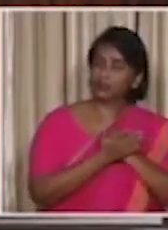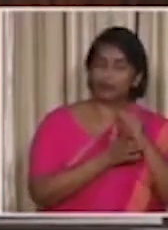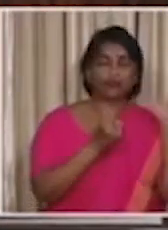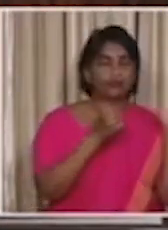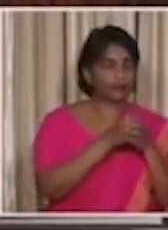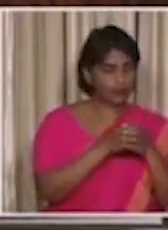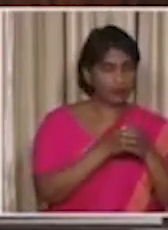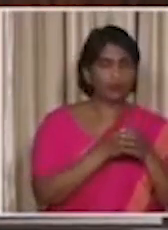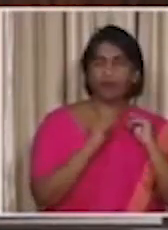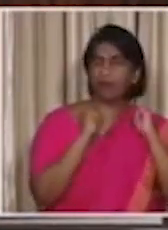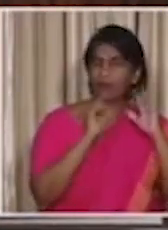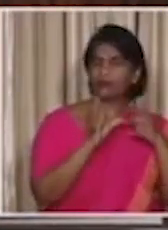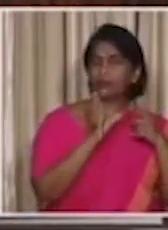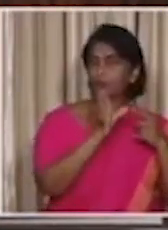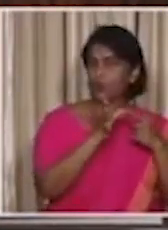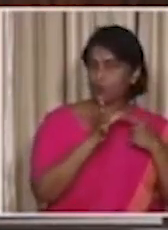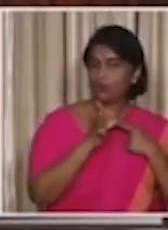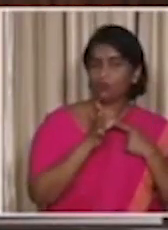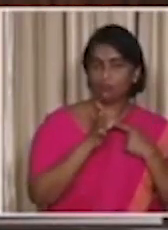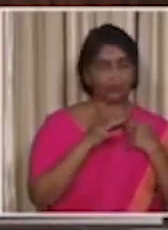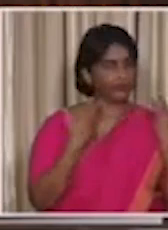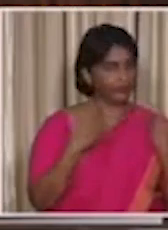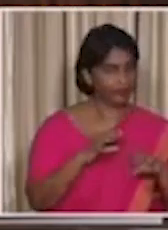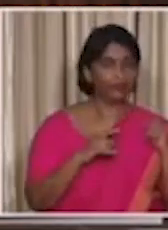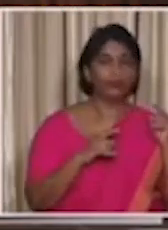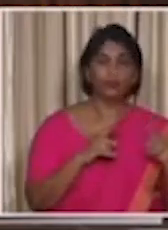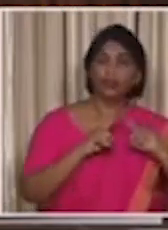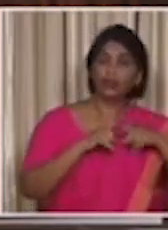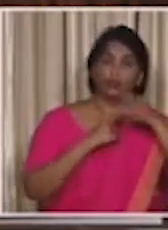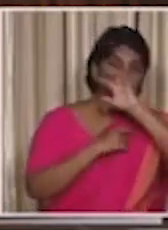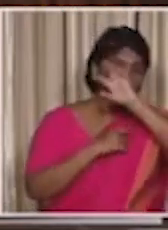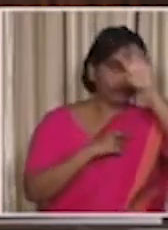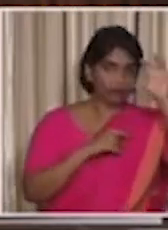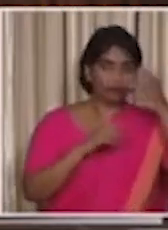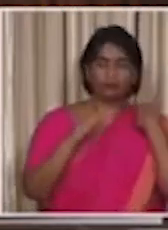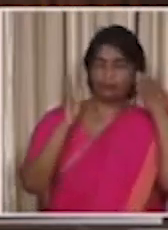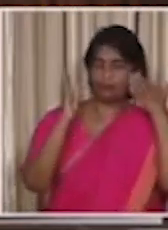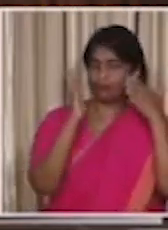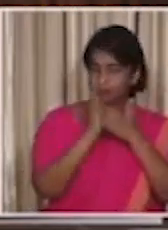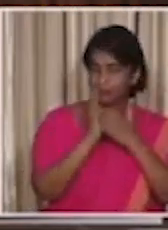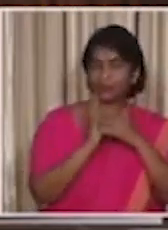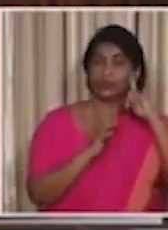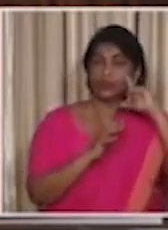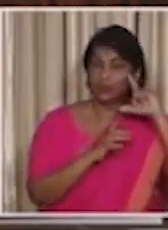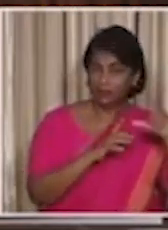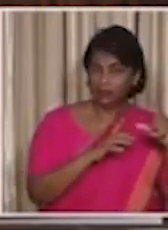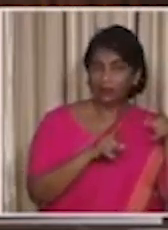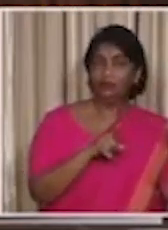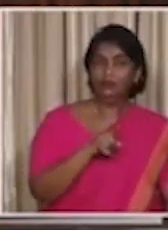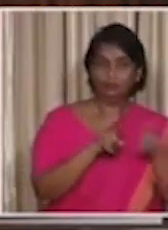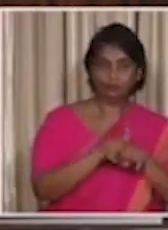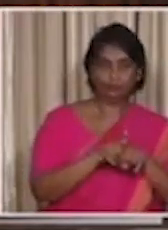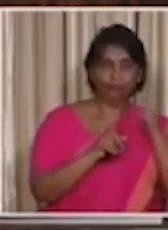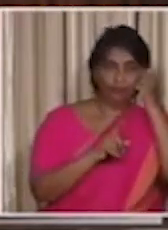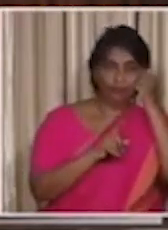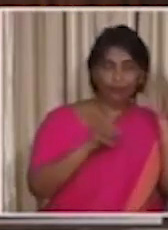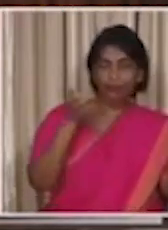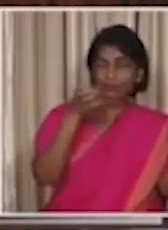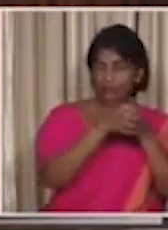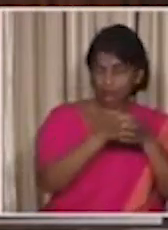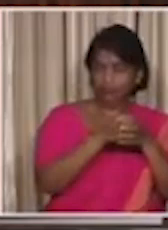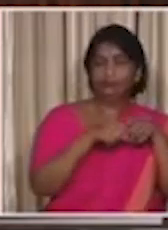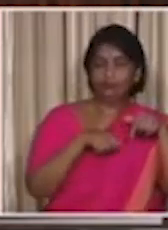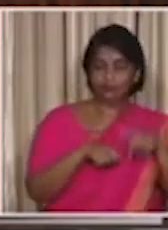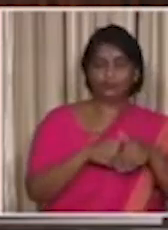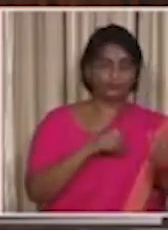පාර්ශ්වයන්ගෙන් යහපත් ප්‍රතිචාර ලැබී තිබෙනවා. අනික් රටවල ප්‍රවේශයන් සහ චීනයේ ප්‍රවේශය එකමතයකට ගෙනීමට